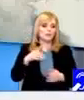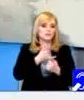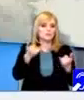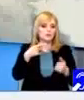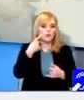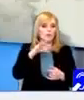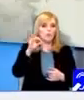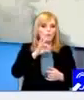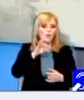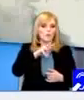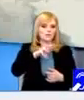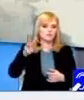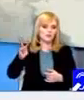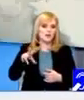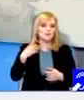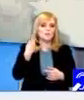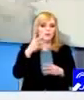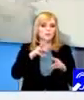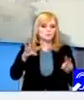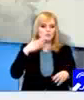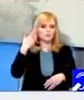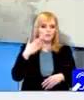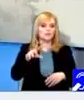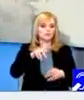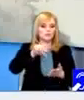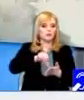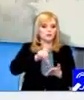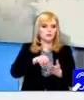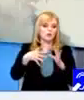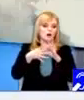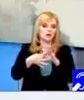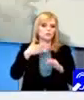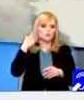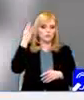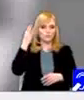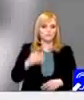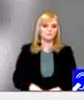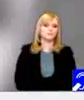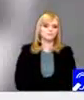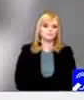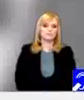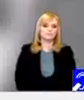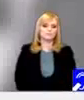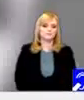Alexandru Margheloman, prim-ministrul României care a primit actul unirii Basarabiei cu România.